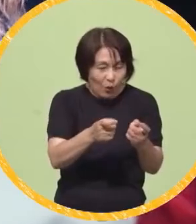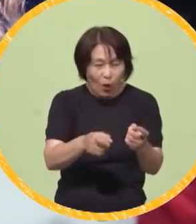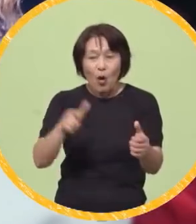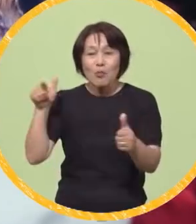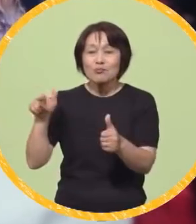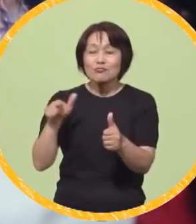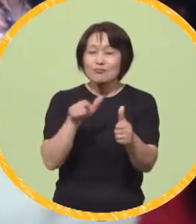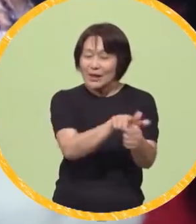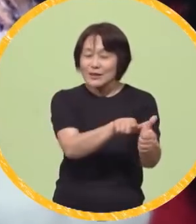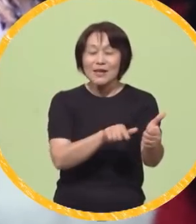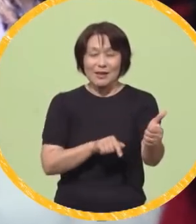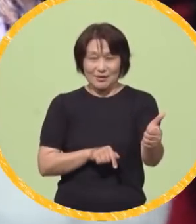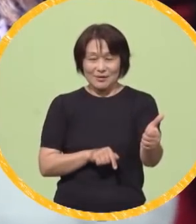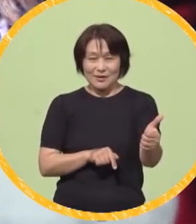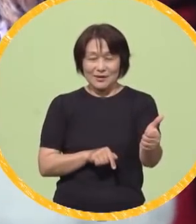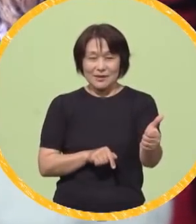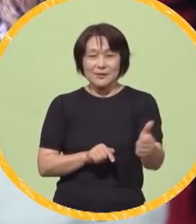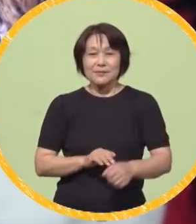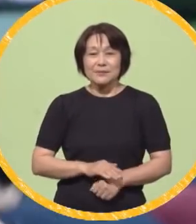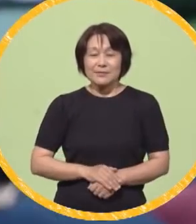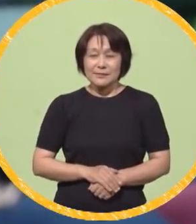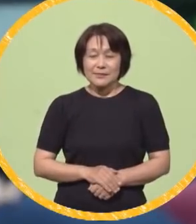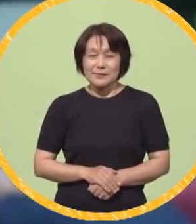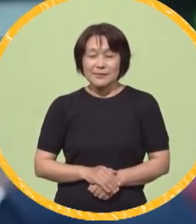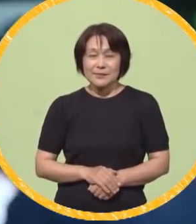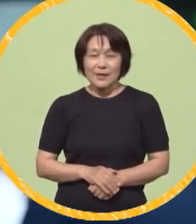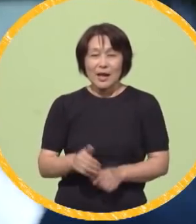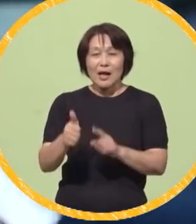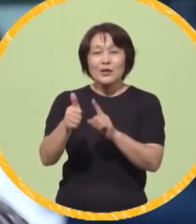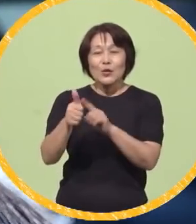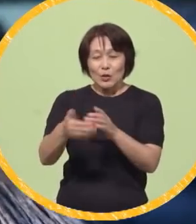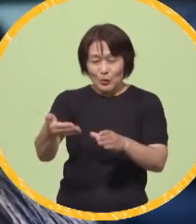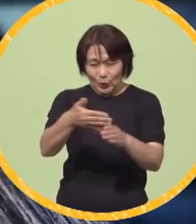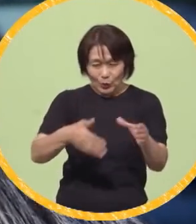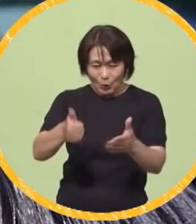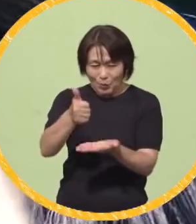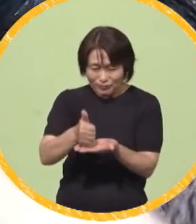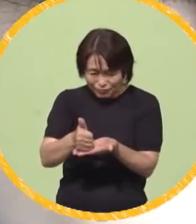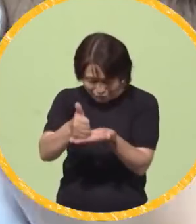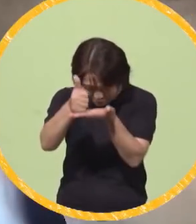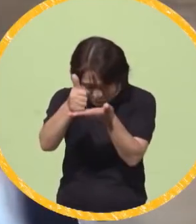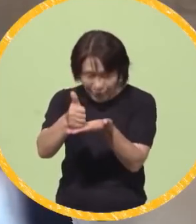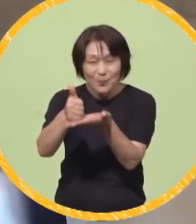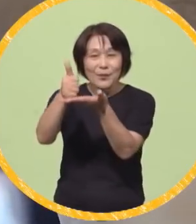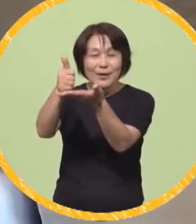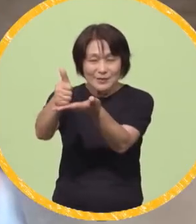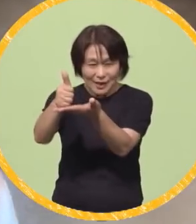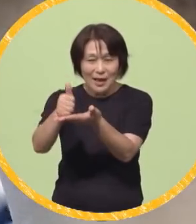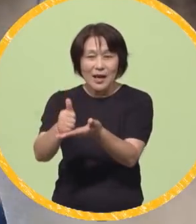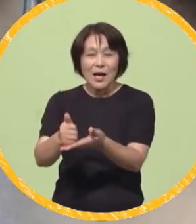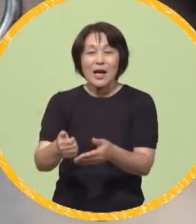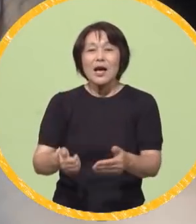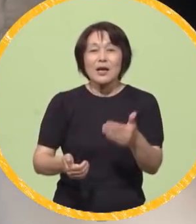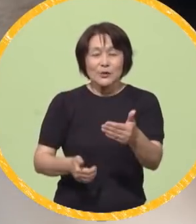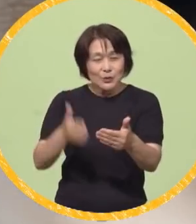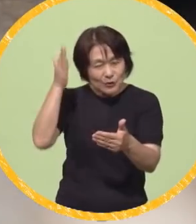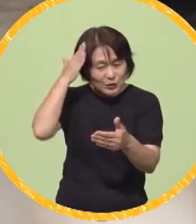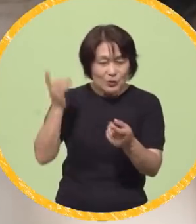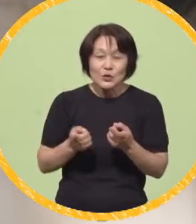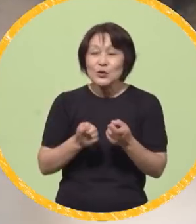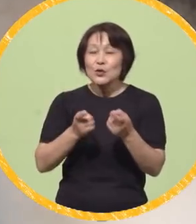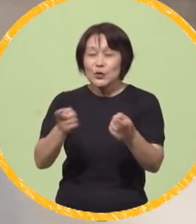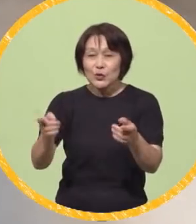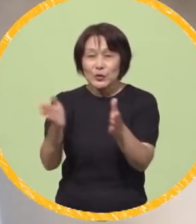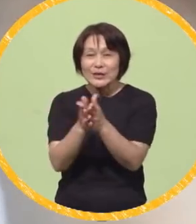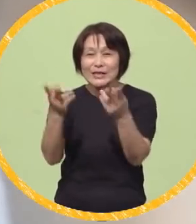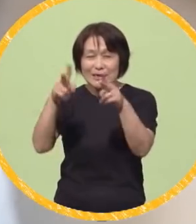狼の霊力を授かって調伏し、芦ノ湖の守護神としてお祭りした箱根九頭竜神社は、開